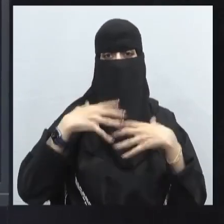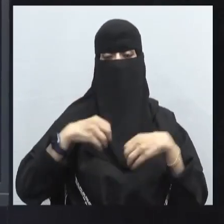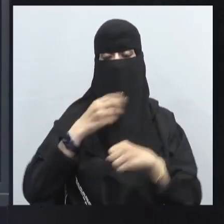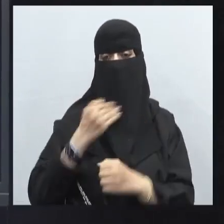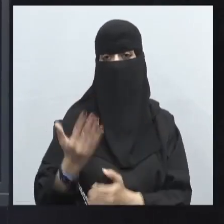بخير